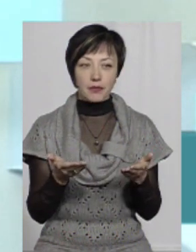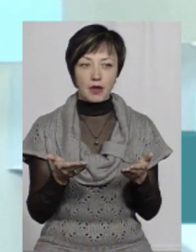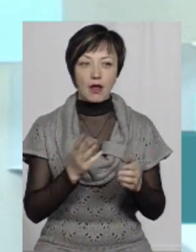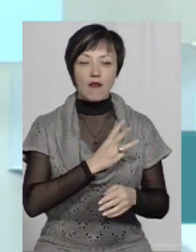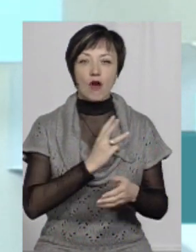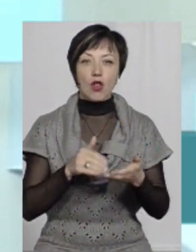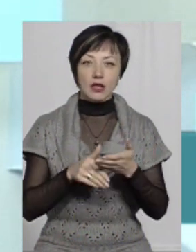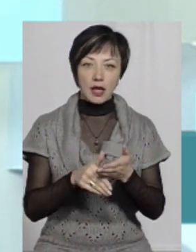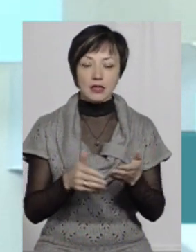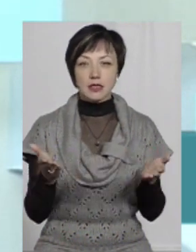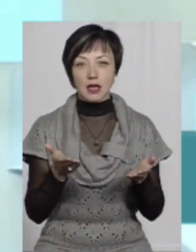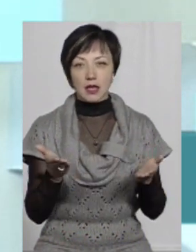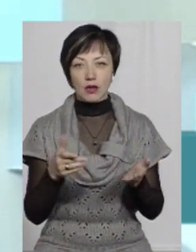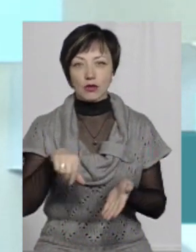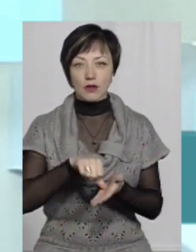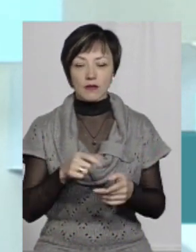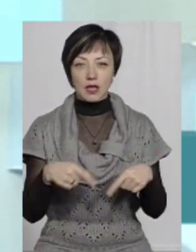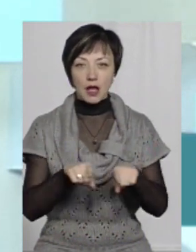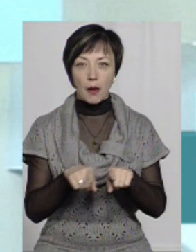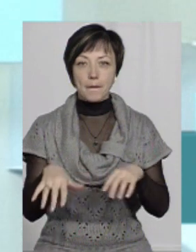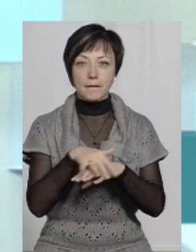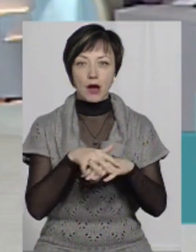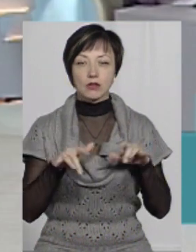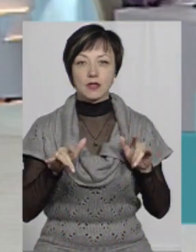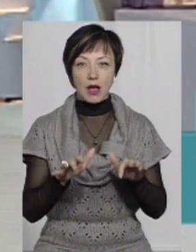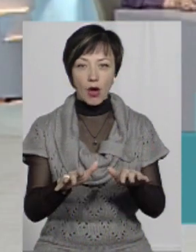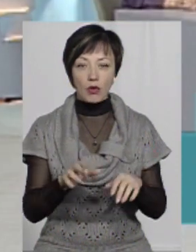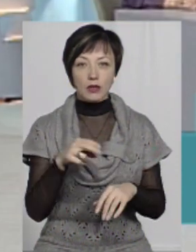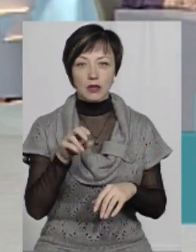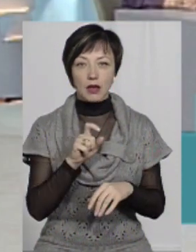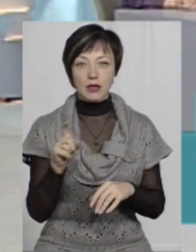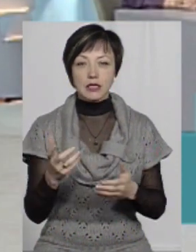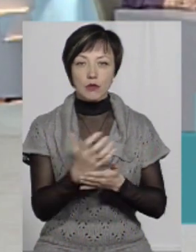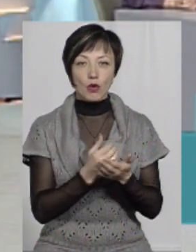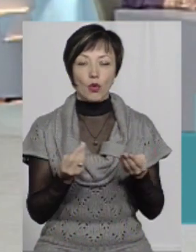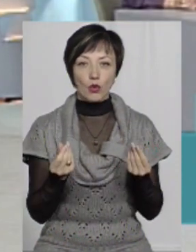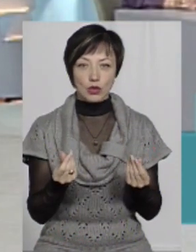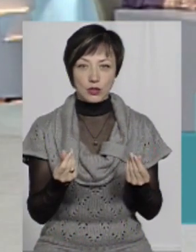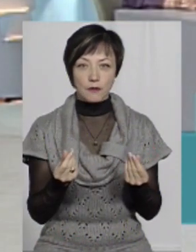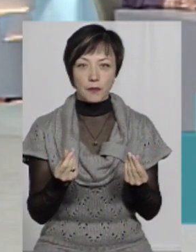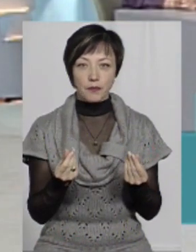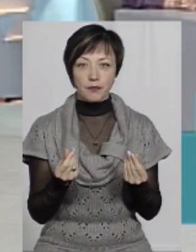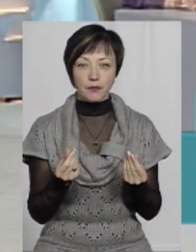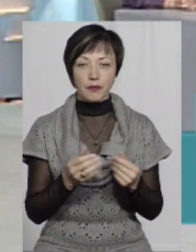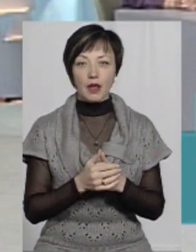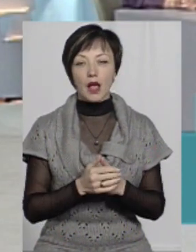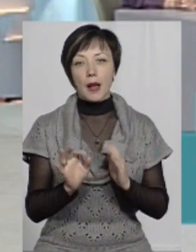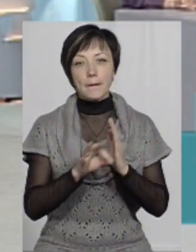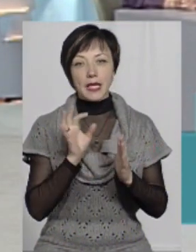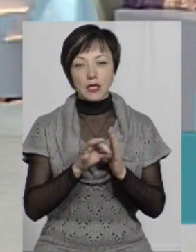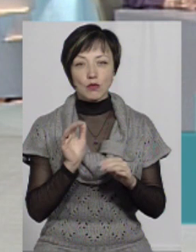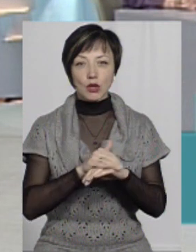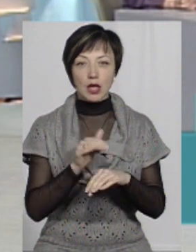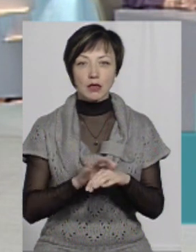які волонтерські, які беруть участь в таких от масових заходах зі збору коштів. А підкажіть, будь